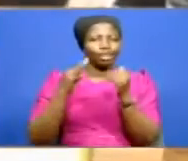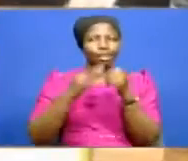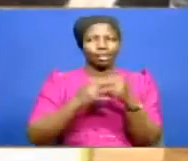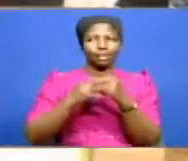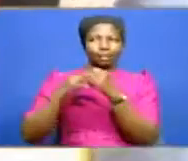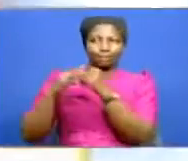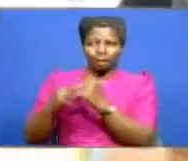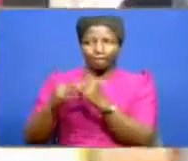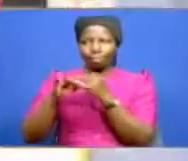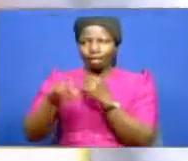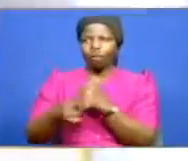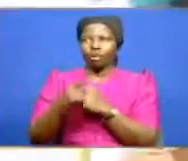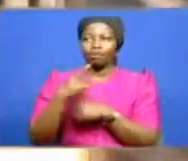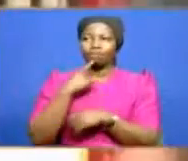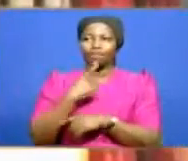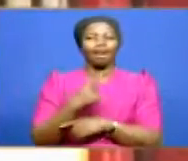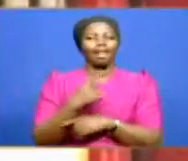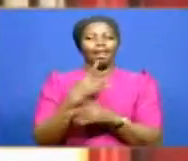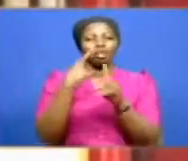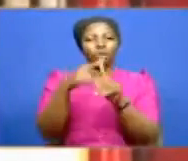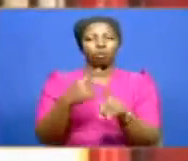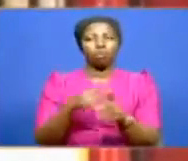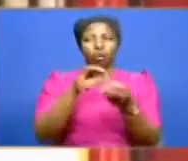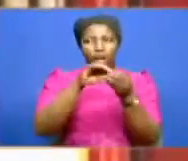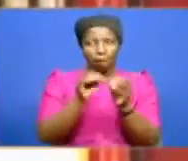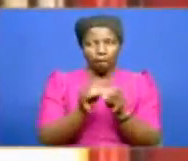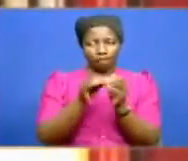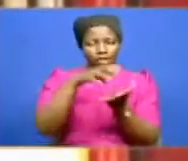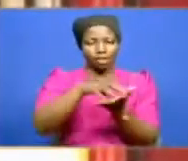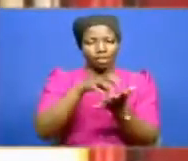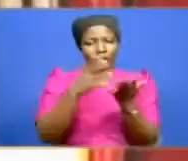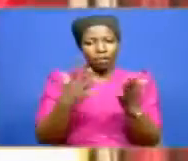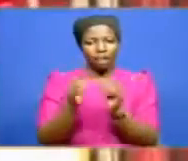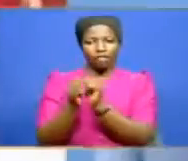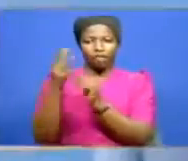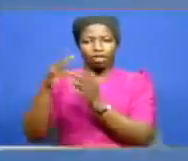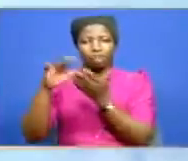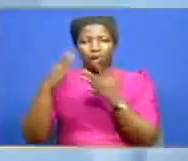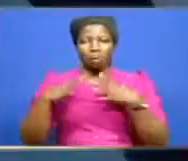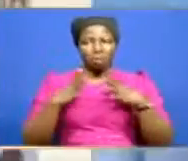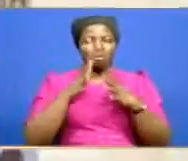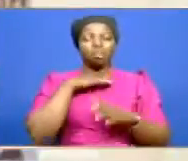88,100 jumla idadi ya visa, huku watu 18 zaidi wakiaga dunia.